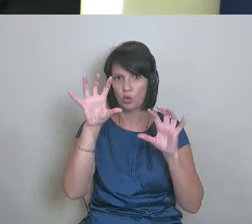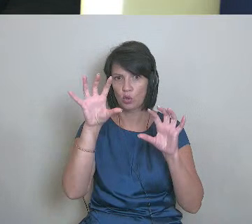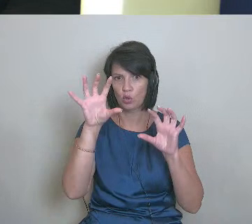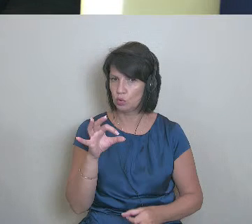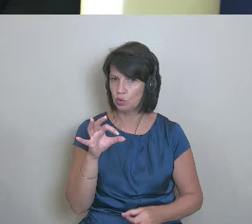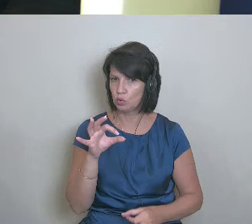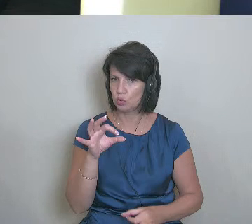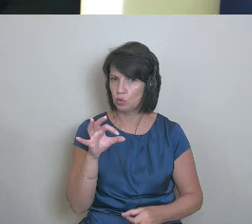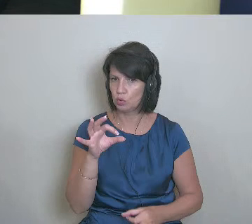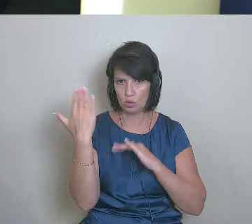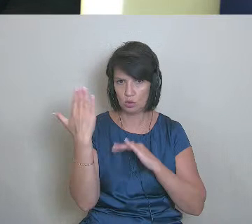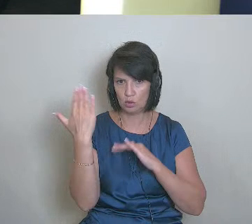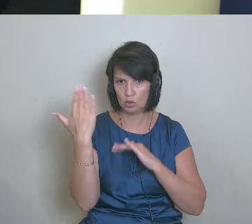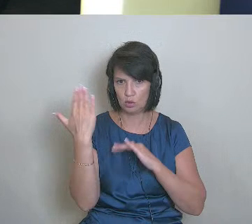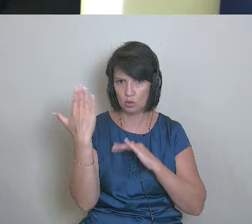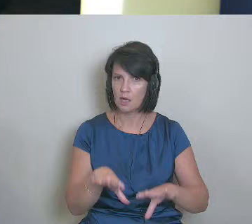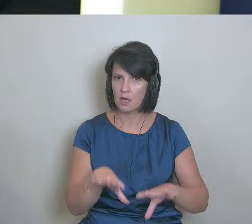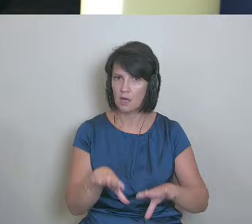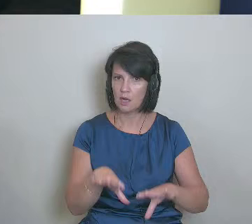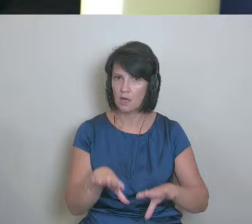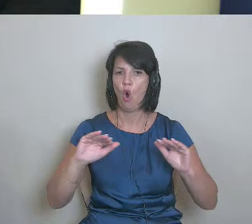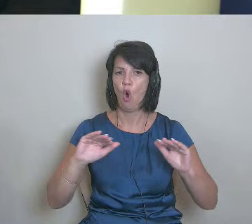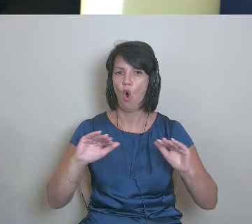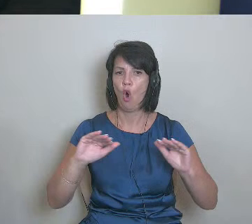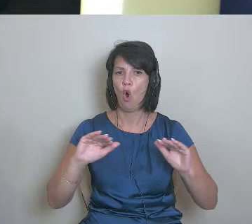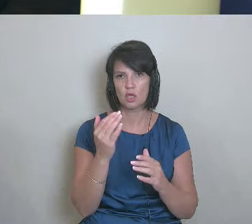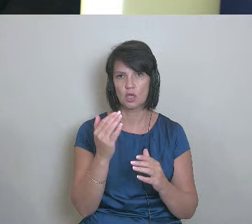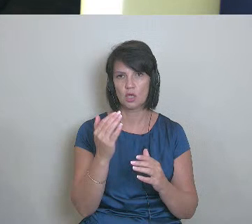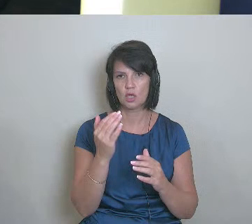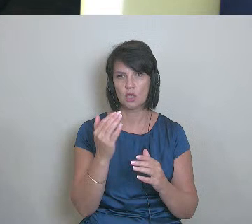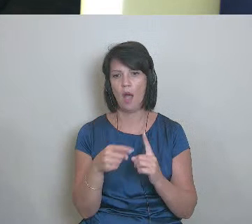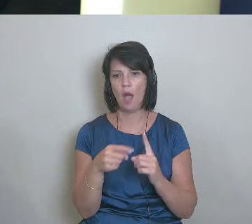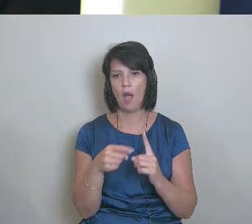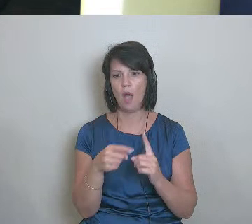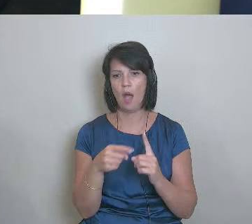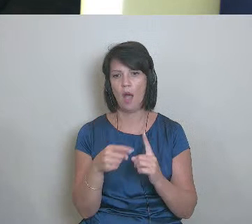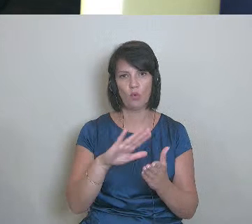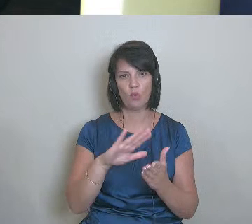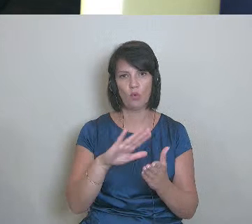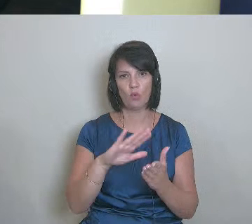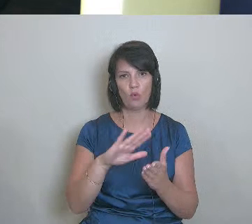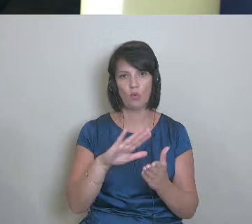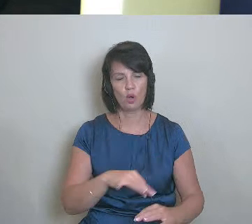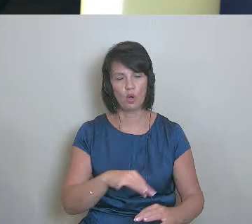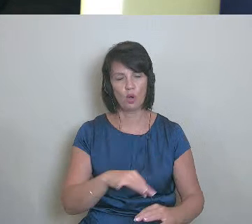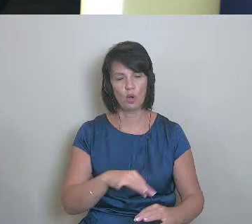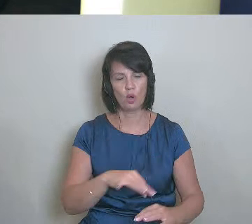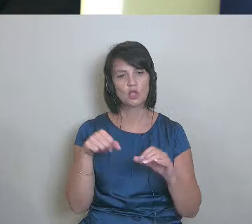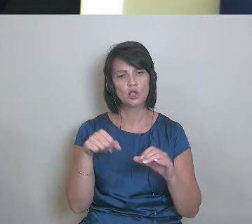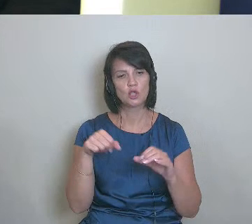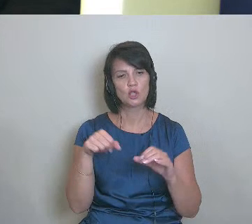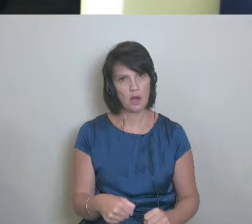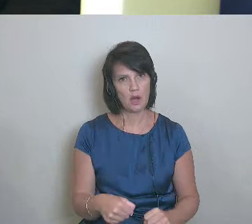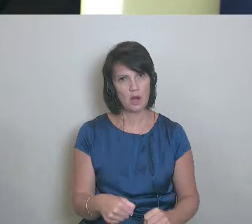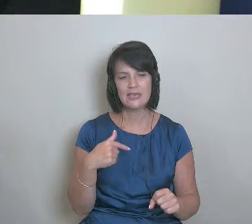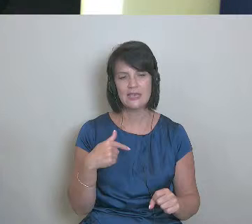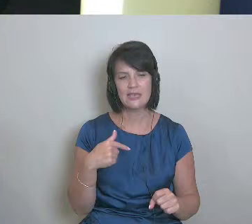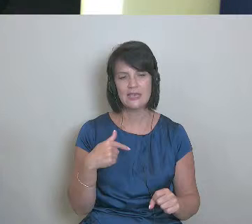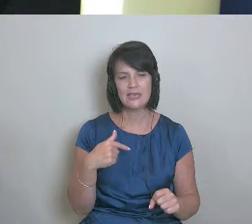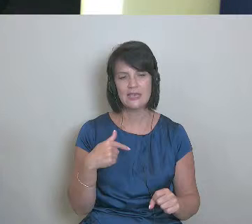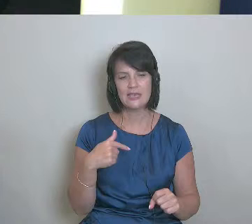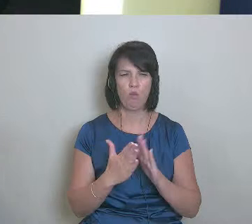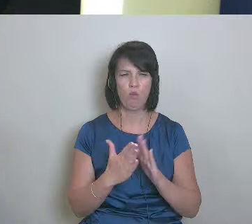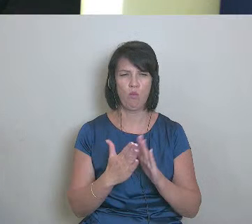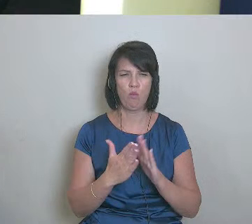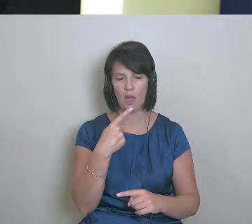суду. to take Нещодавно into він account прийняв the рішення, position of the що обмеження Constitutional Court. податкової умови It реалізації recently виборчих прав said не that можуть, я так умовно кажу, limitation of виборчих